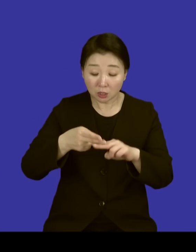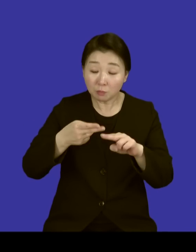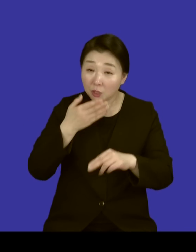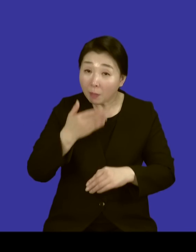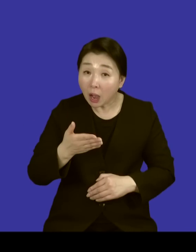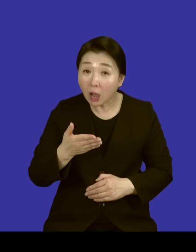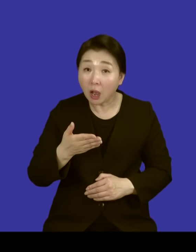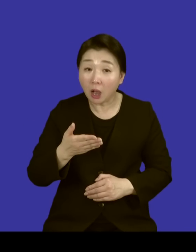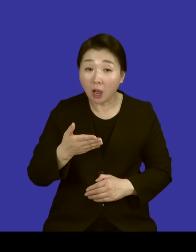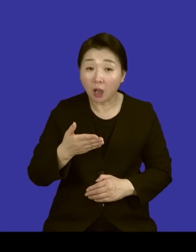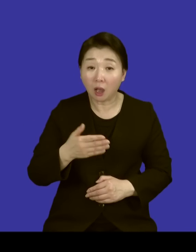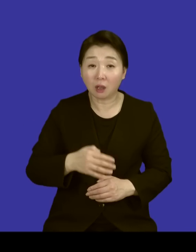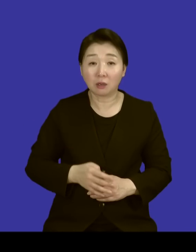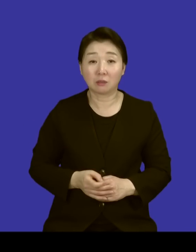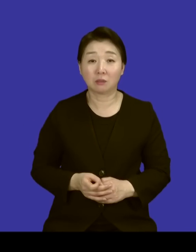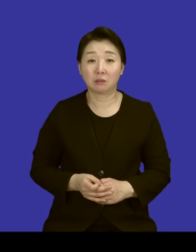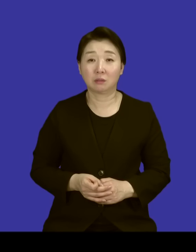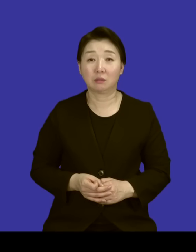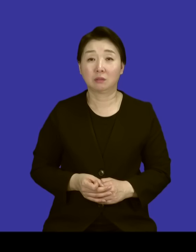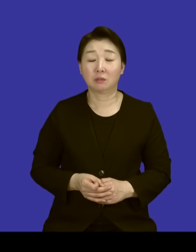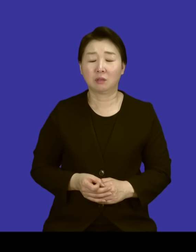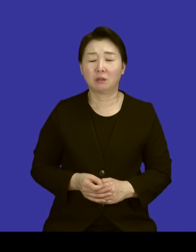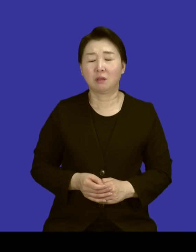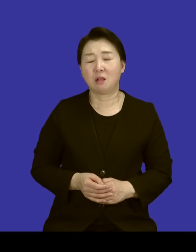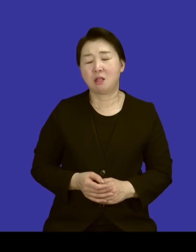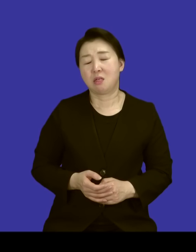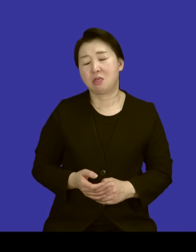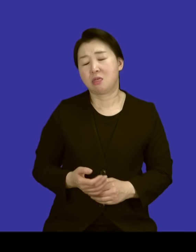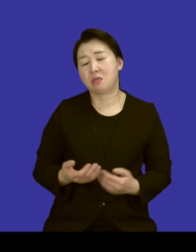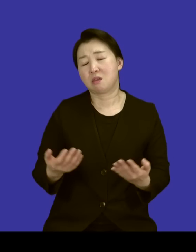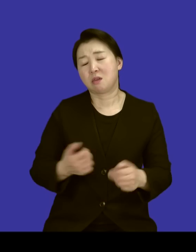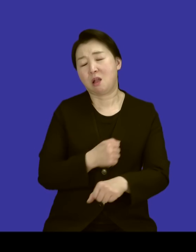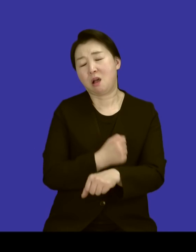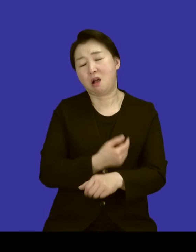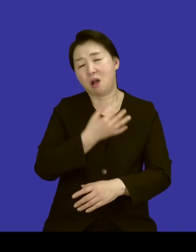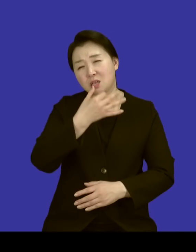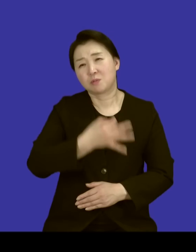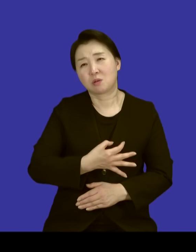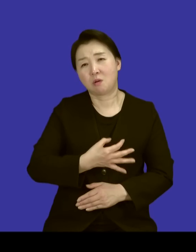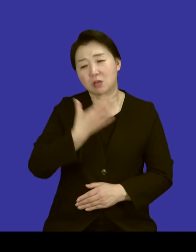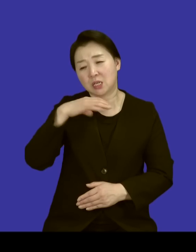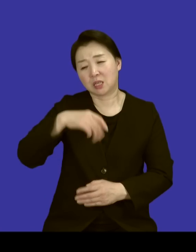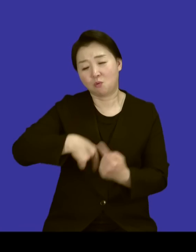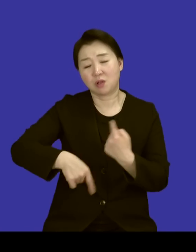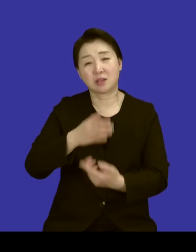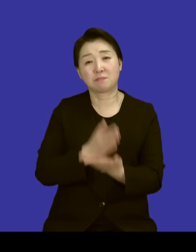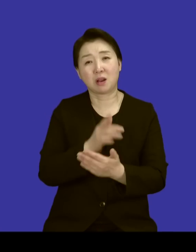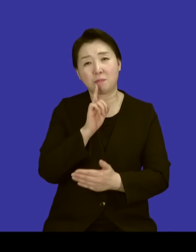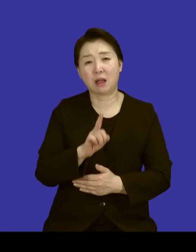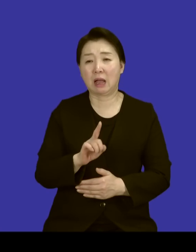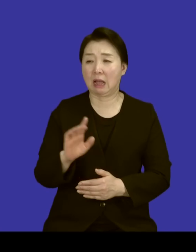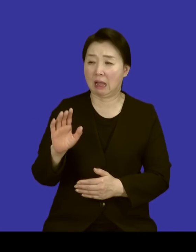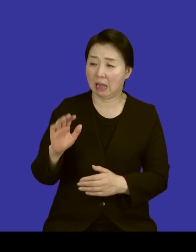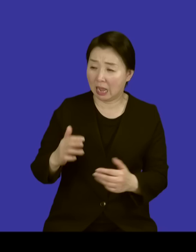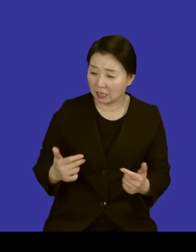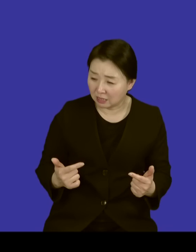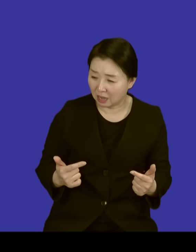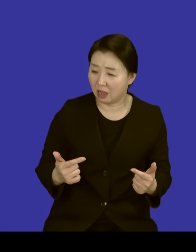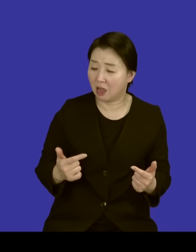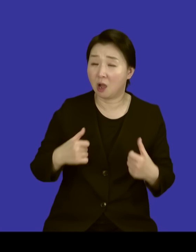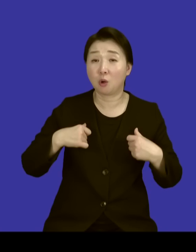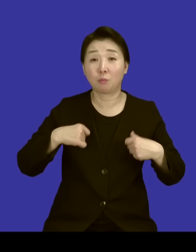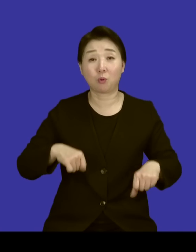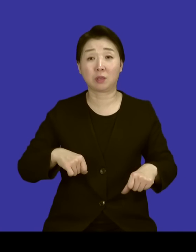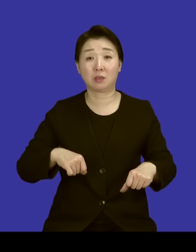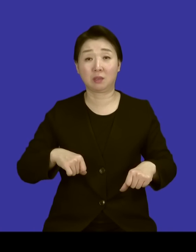예. 이거 최악의 노동이에요. 하지를 말라는 현실적인 거예요. 거를. 그래서 이건 아니구나 하고